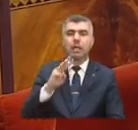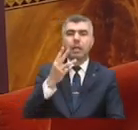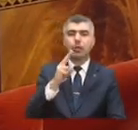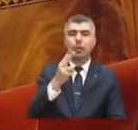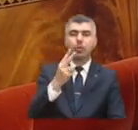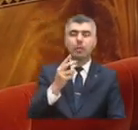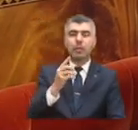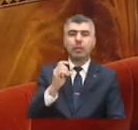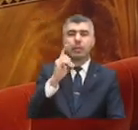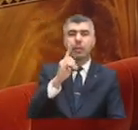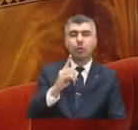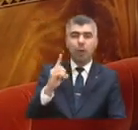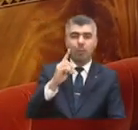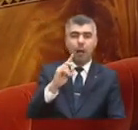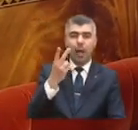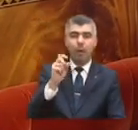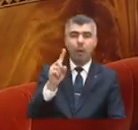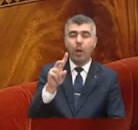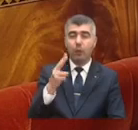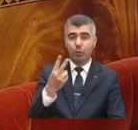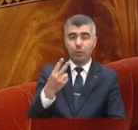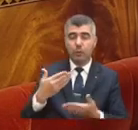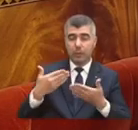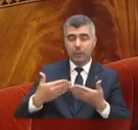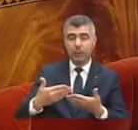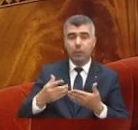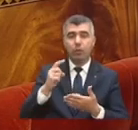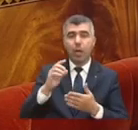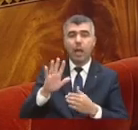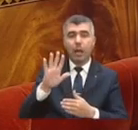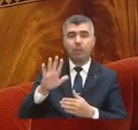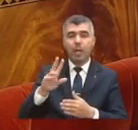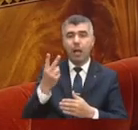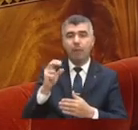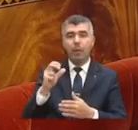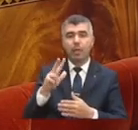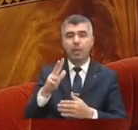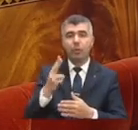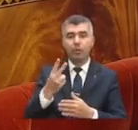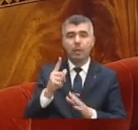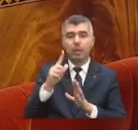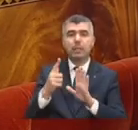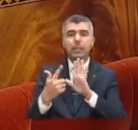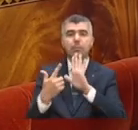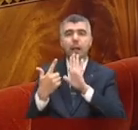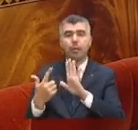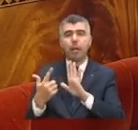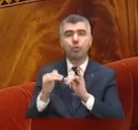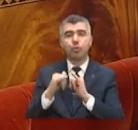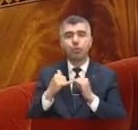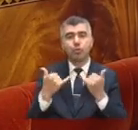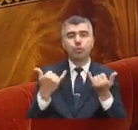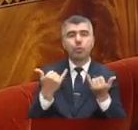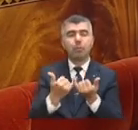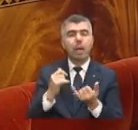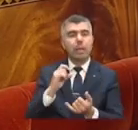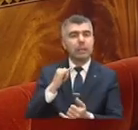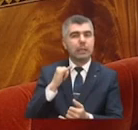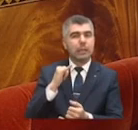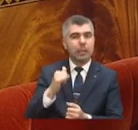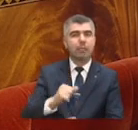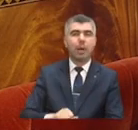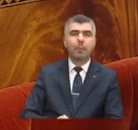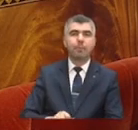دجنبر 2021 وإلى غاية حدود ماي 2023 17 اجتماعا منتظما